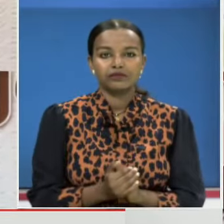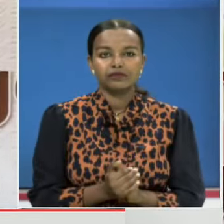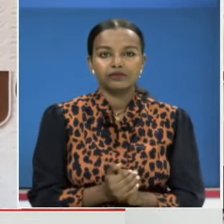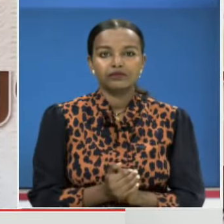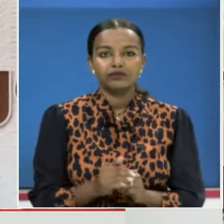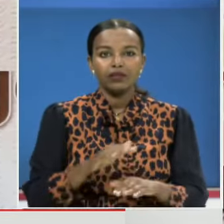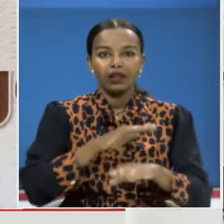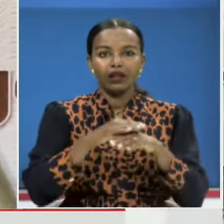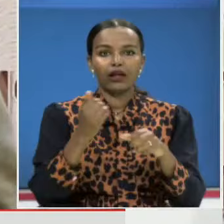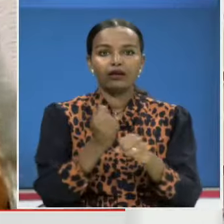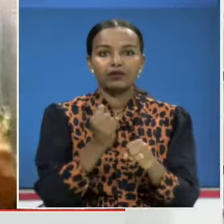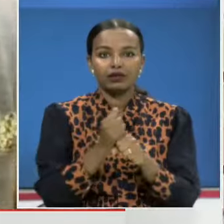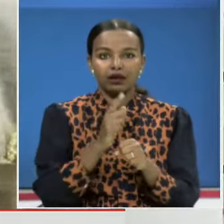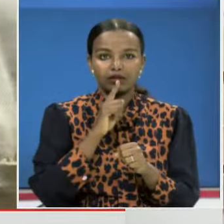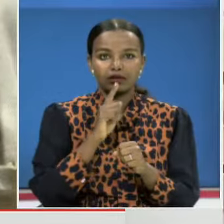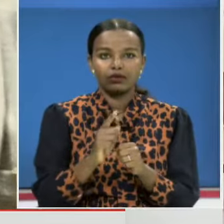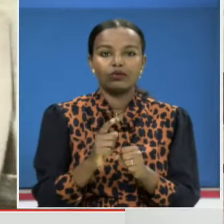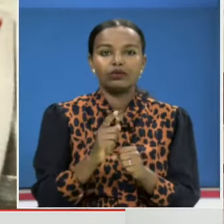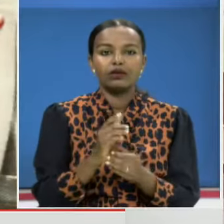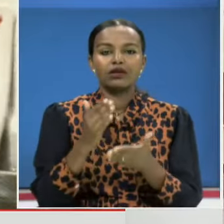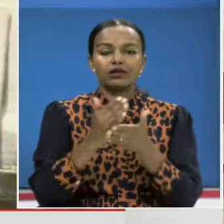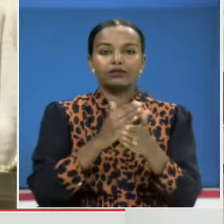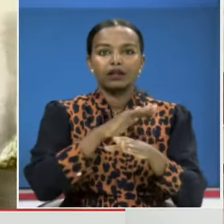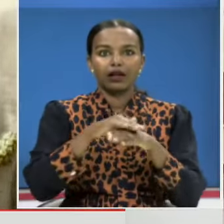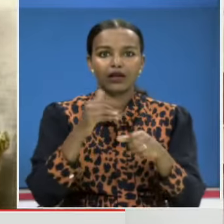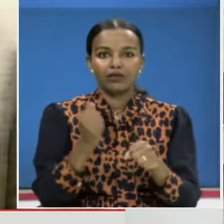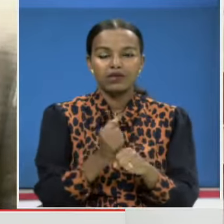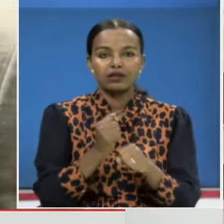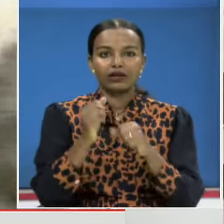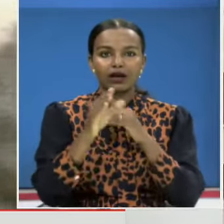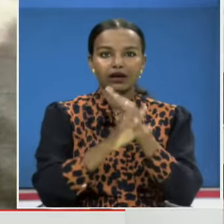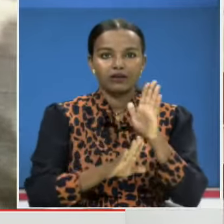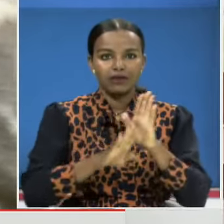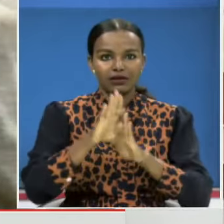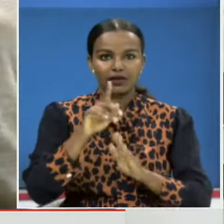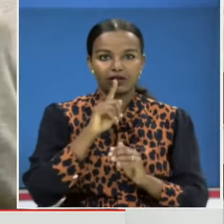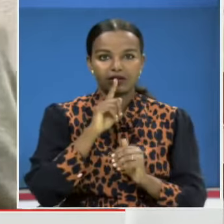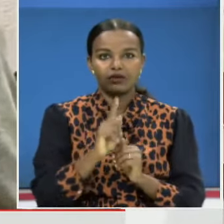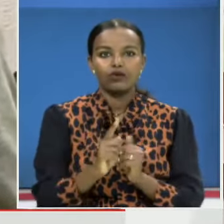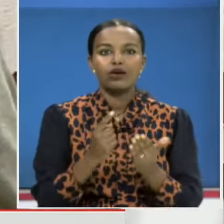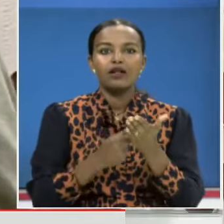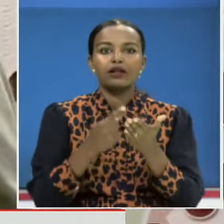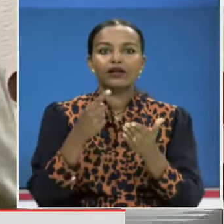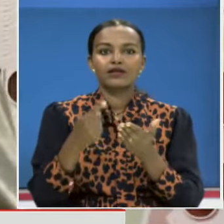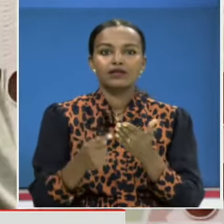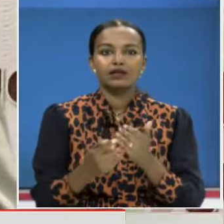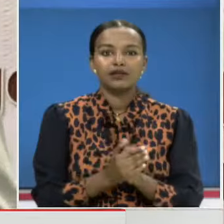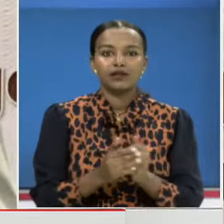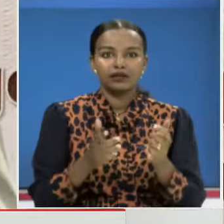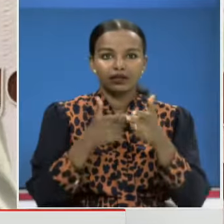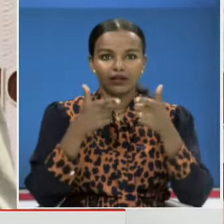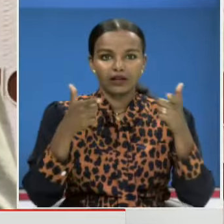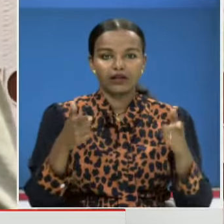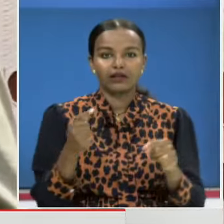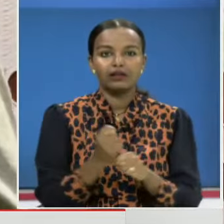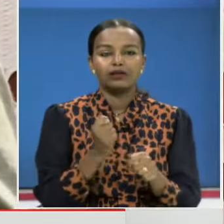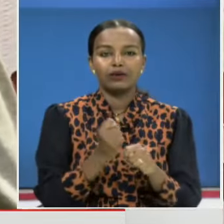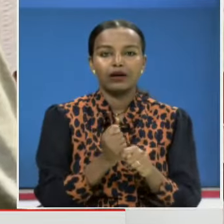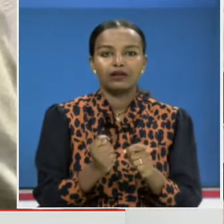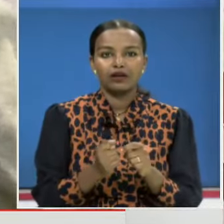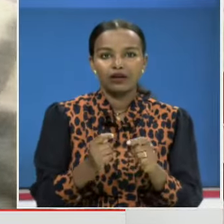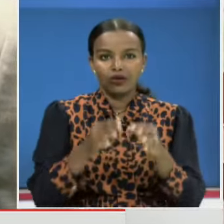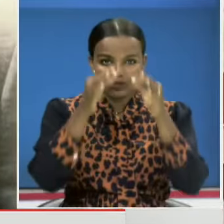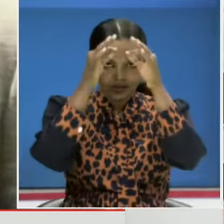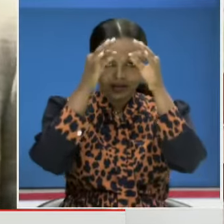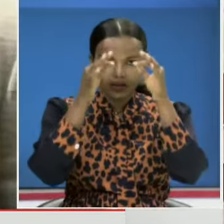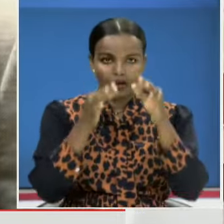ሀገር ላይ መስራት ነው። ትምህርት ላይ መስራት ሀገርን ማሳደግ ነው። ለዚህ ትልቅ ተግባር